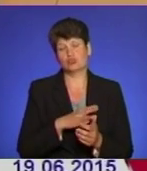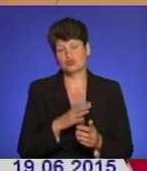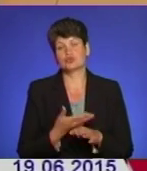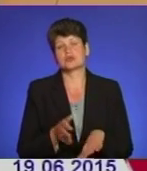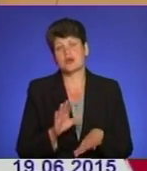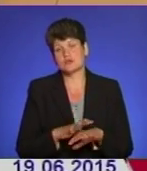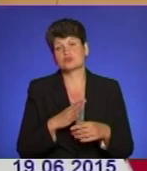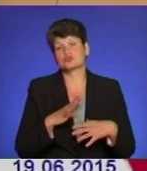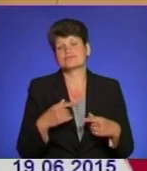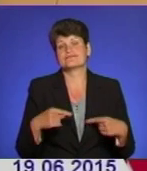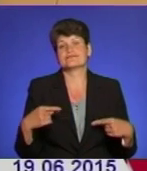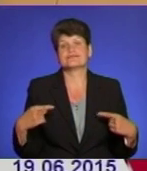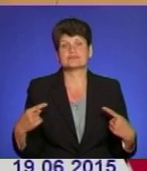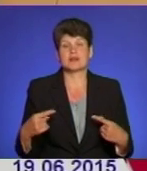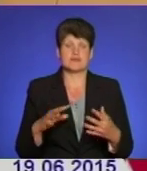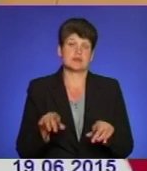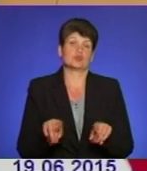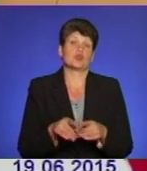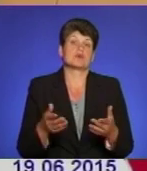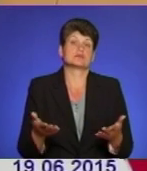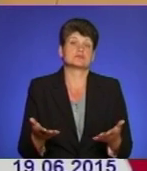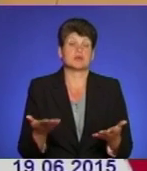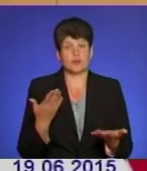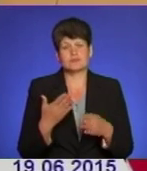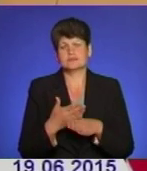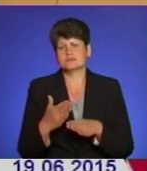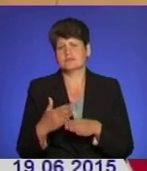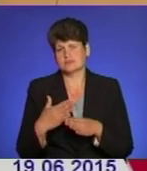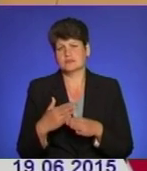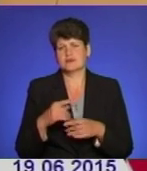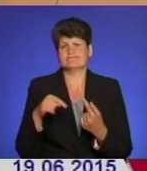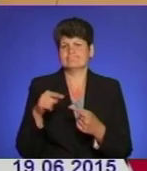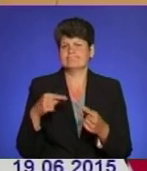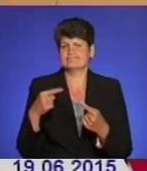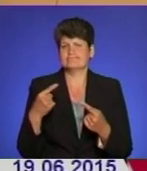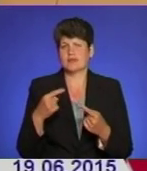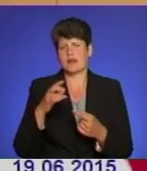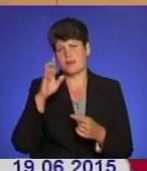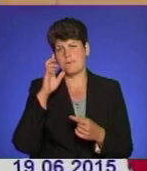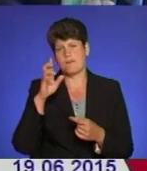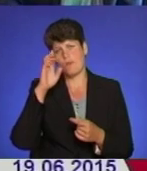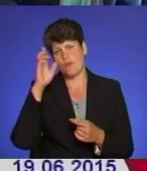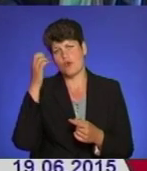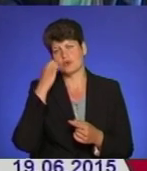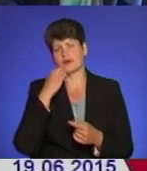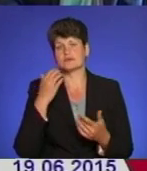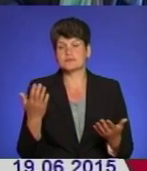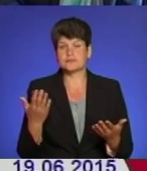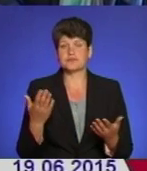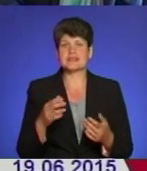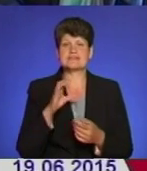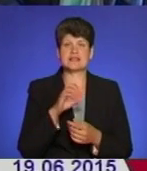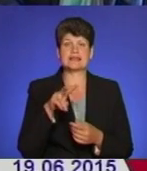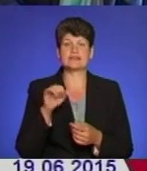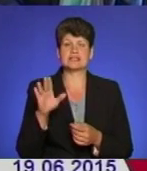було всяко, але все одно якось помаленьку викрутилися, і Богу дякувати. Світлана Левандовська